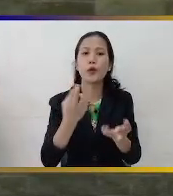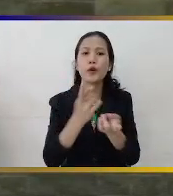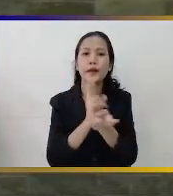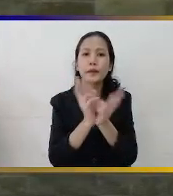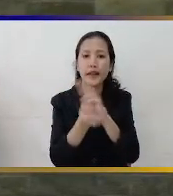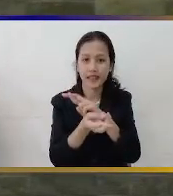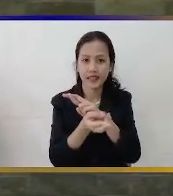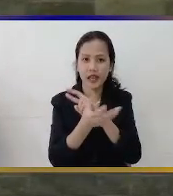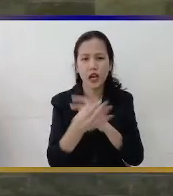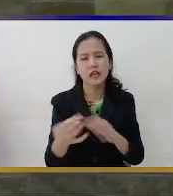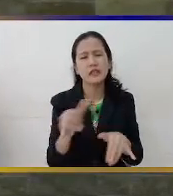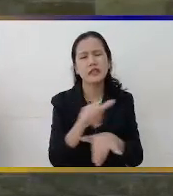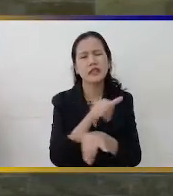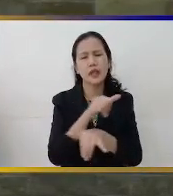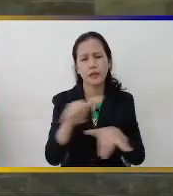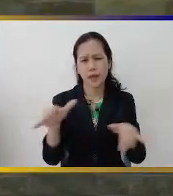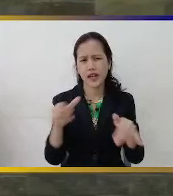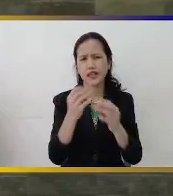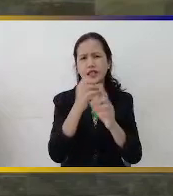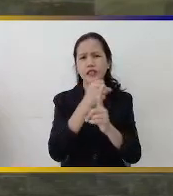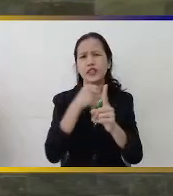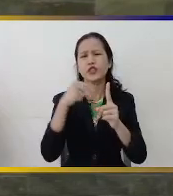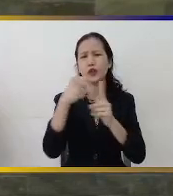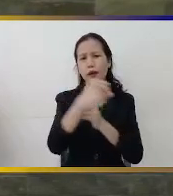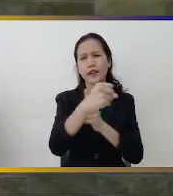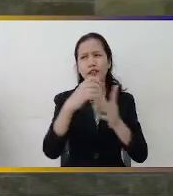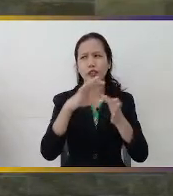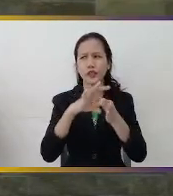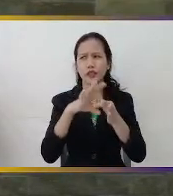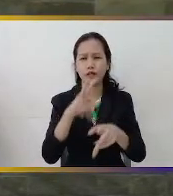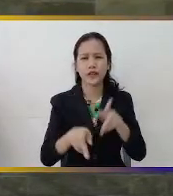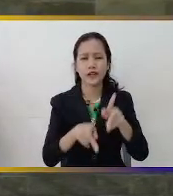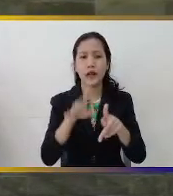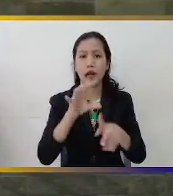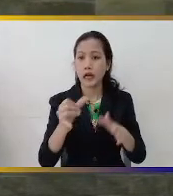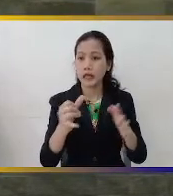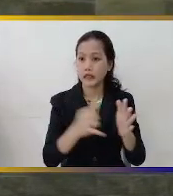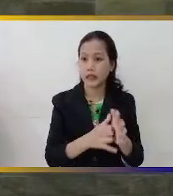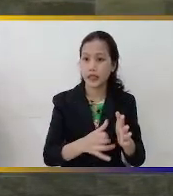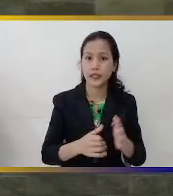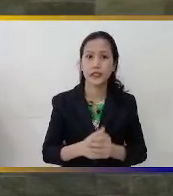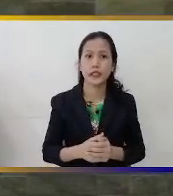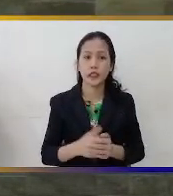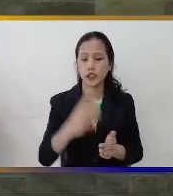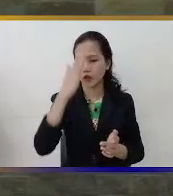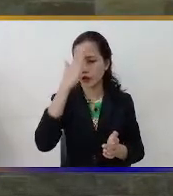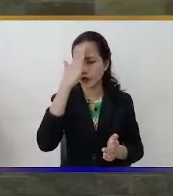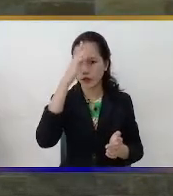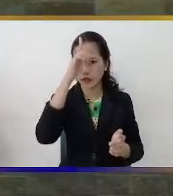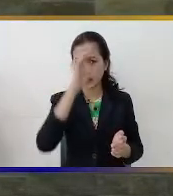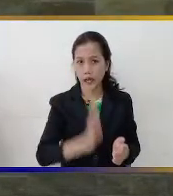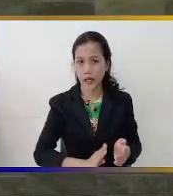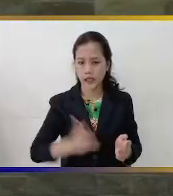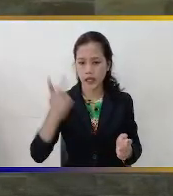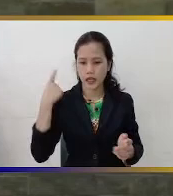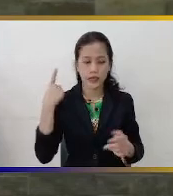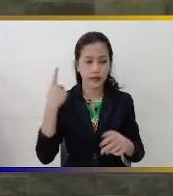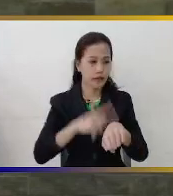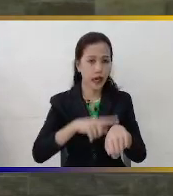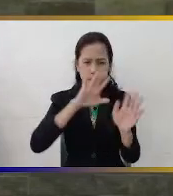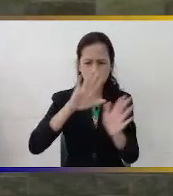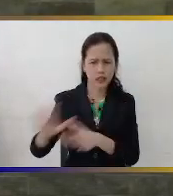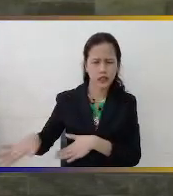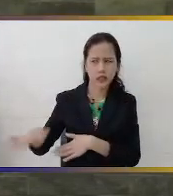Okay? Kikilalanin nila ang Diyos and then darating sa point na sila ay tatalikod sa Diyos, iiwanan nila ang Diyos, sila ay magkakaroon